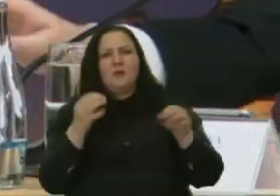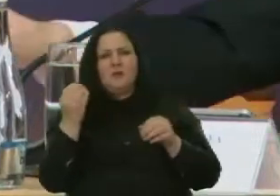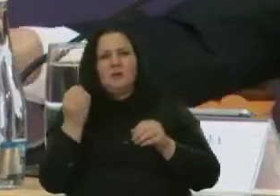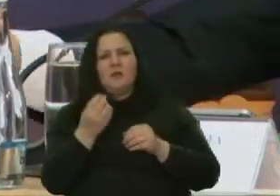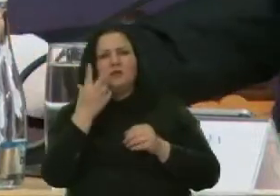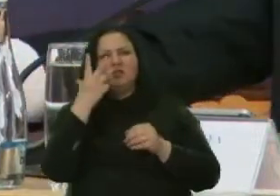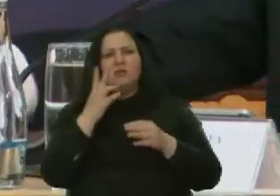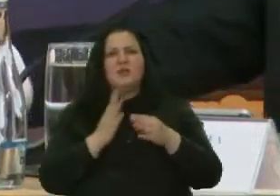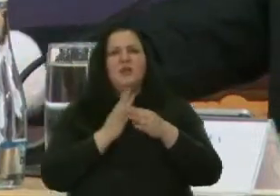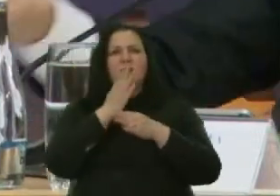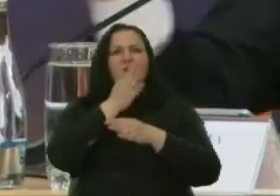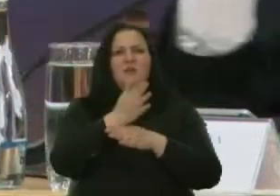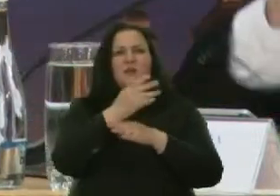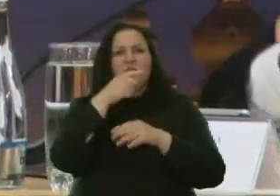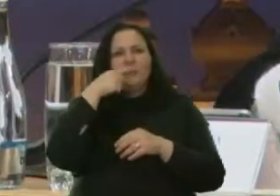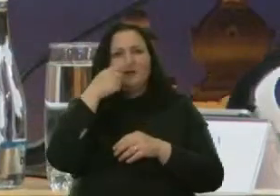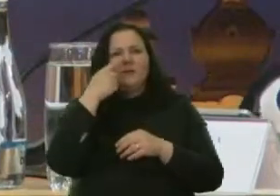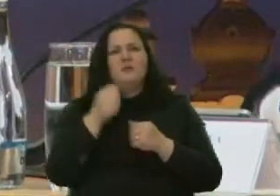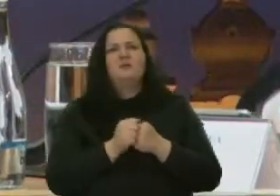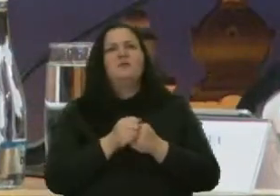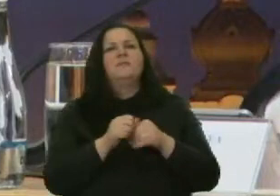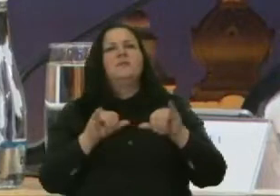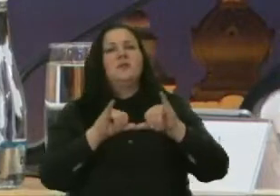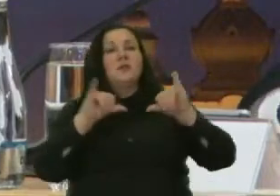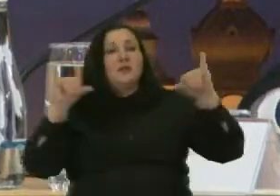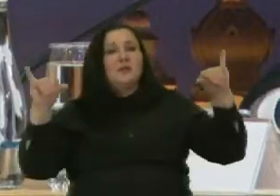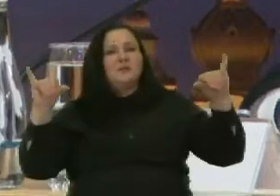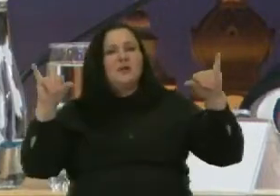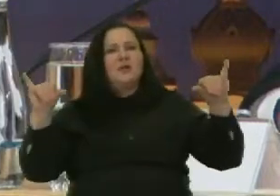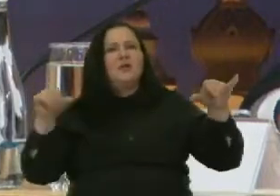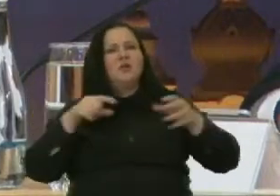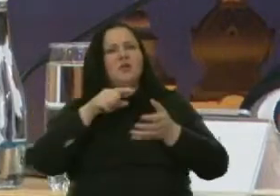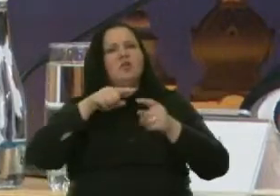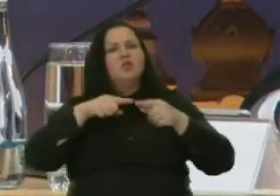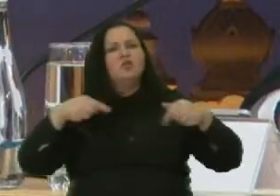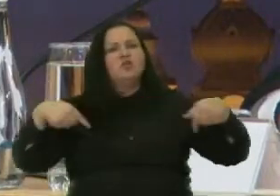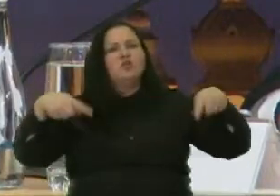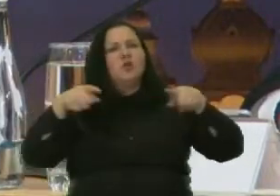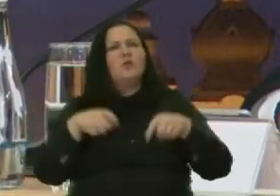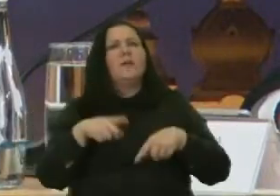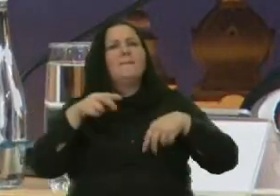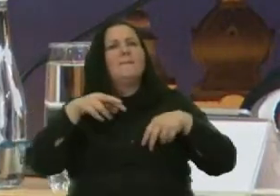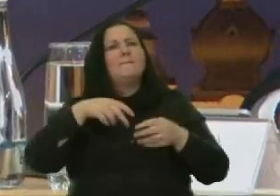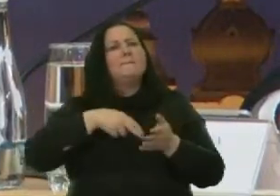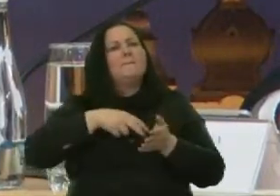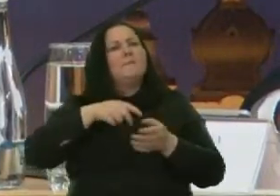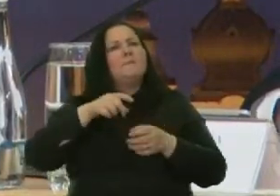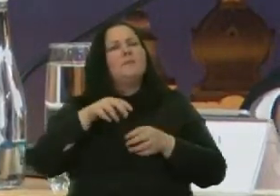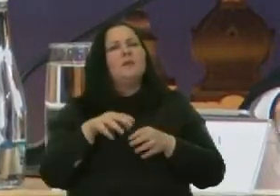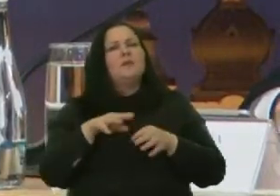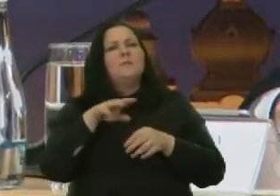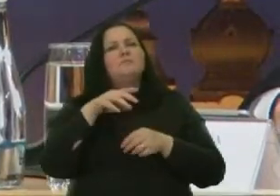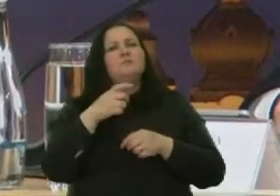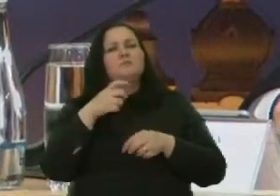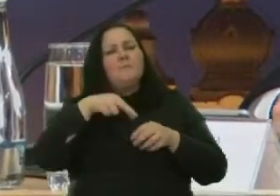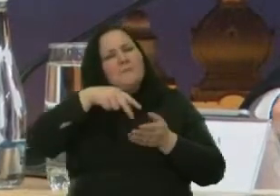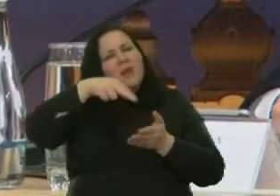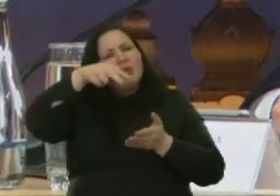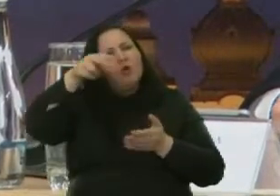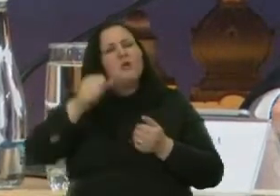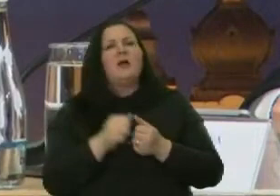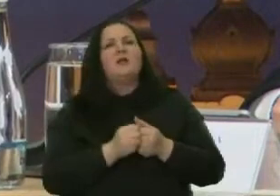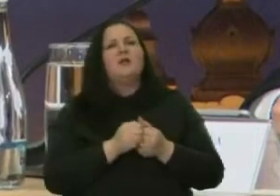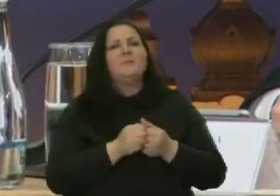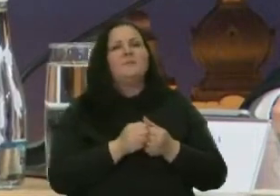cele trei intrări în oraș extinderea ariei pietonale în Piața Unirii bulevardului R Piața Avram Iancu obiectiv pe care îl dorim ca